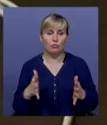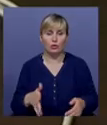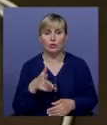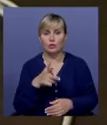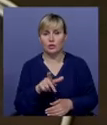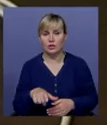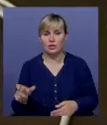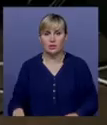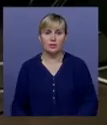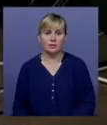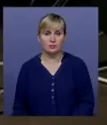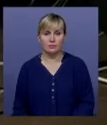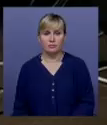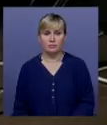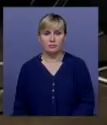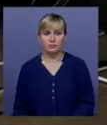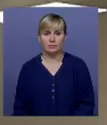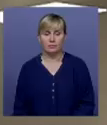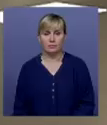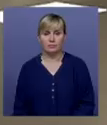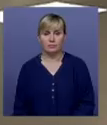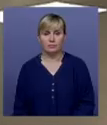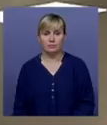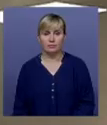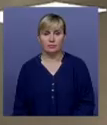уже более 3000. Татьяна Ким, Валерий Таубалдиев, телеканал «Алматы».